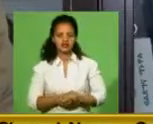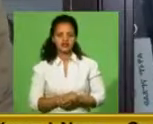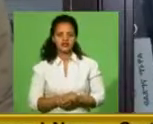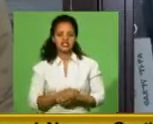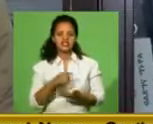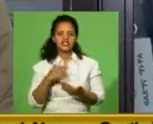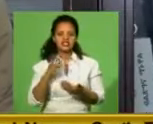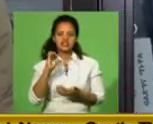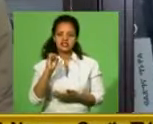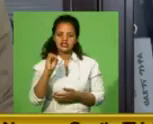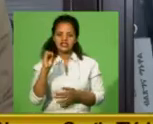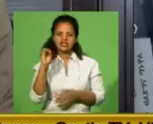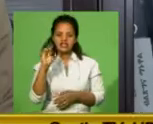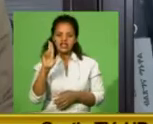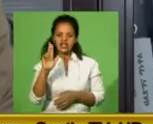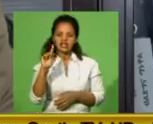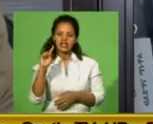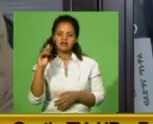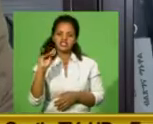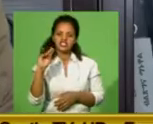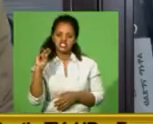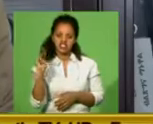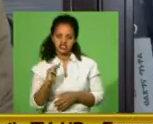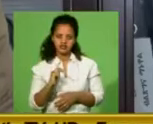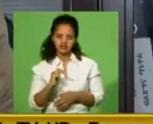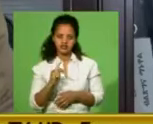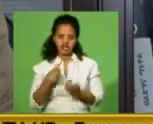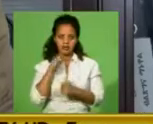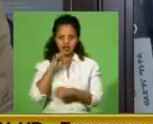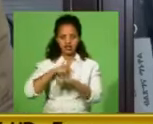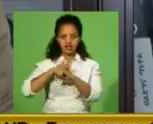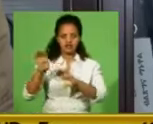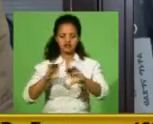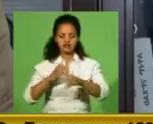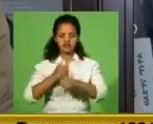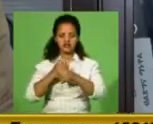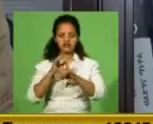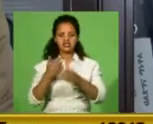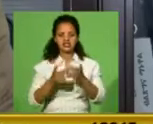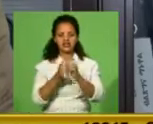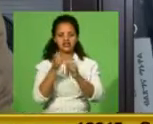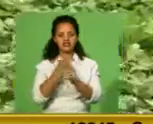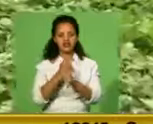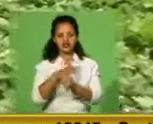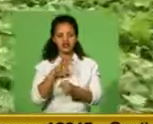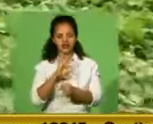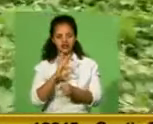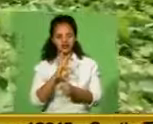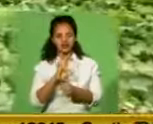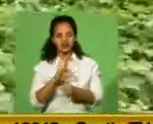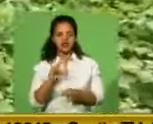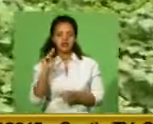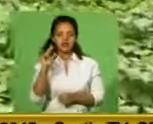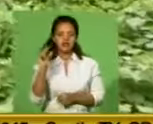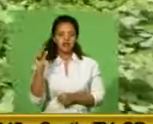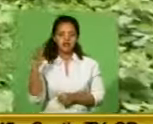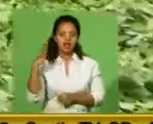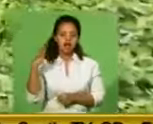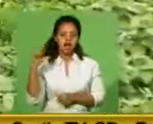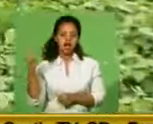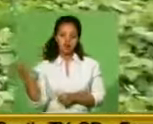የጸረ ተምች ኬሚካሎችንም በማቅረብ ድጋፍ የሚያደርግበትንም አቅጣጫ ይዘን እየሰራን ስላለን የበረሃ አንበጣም